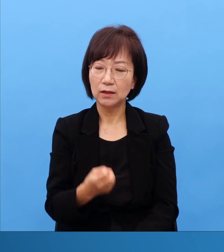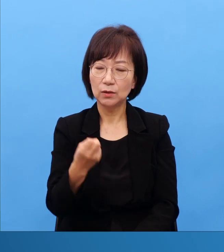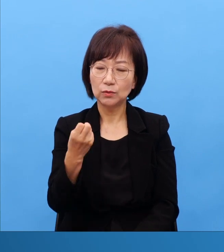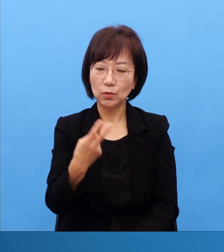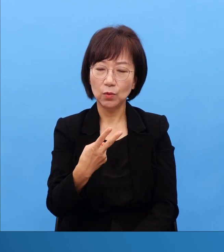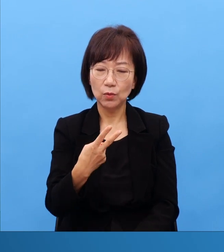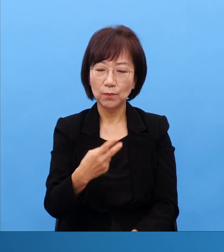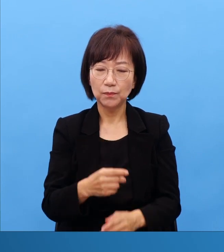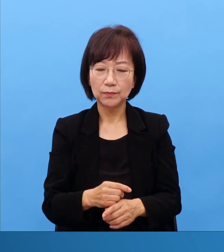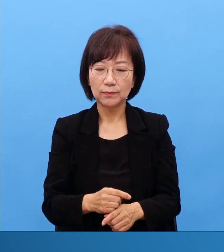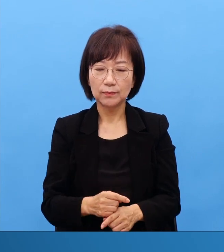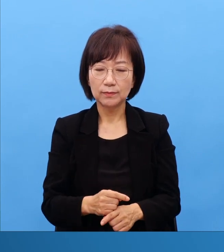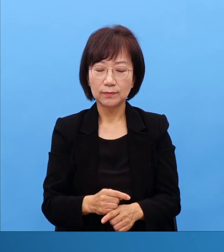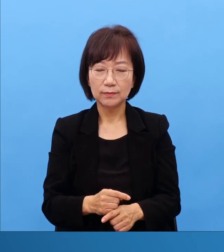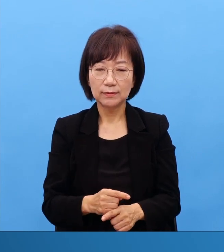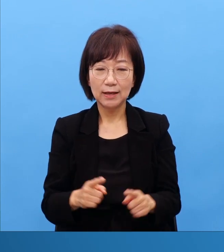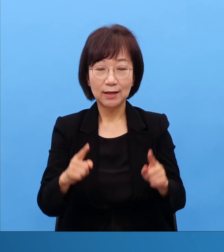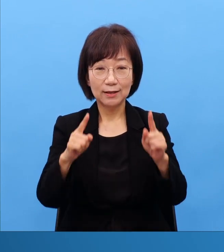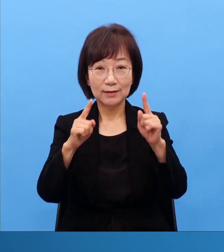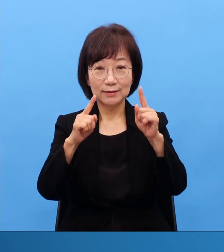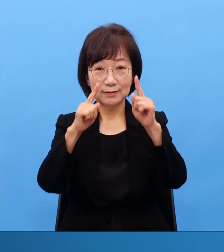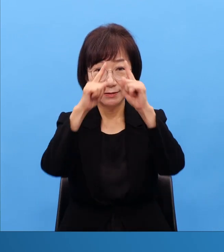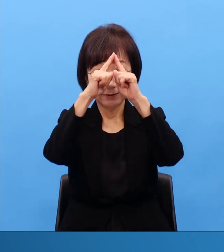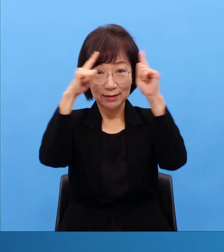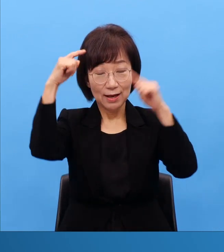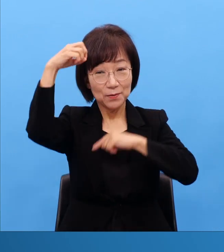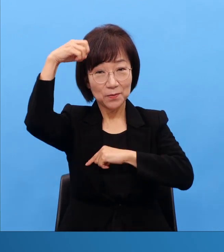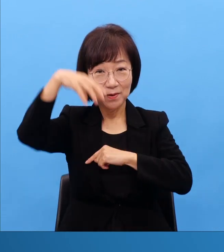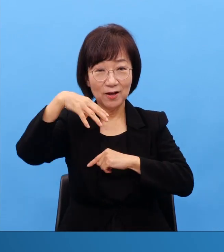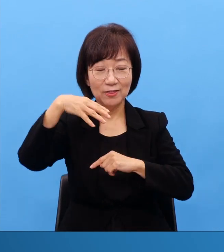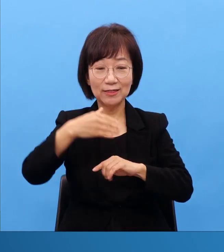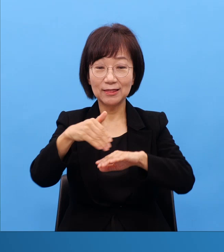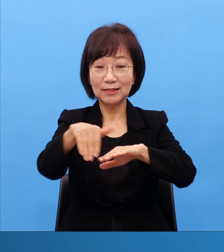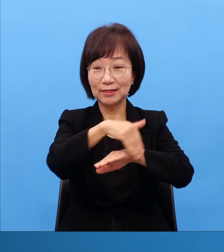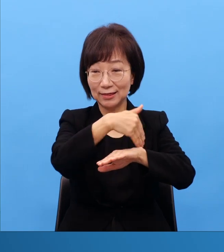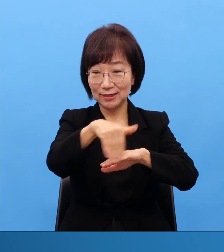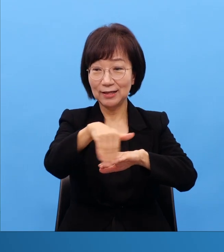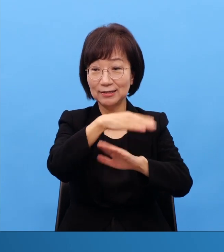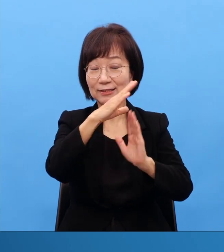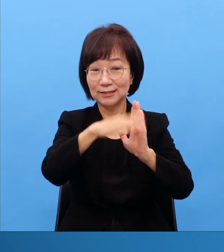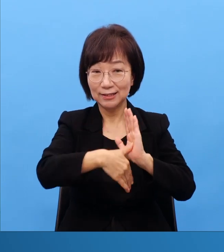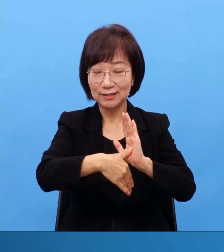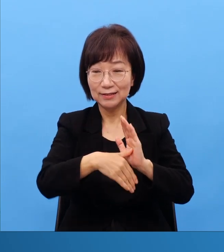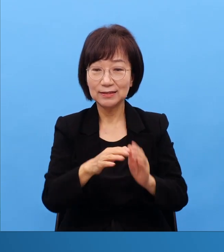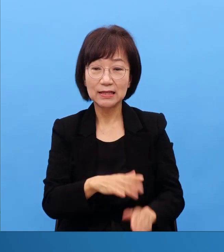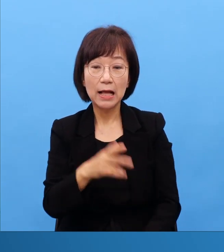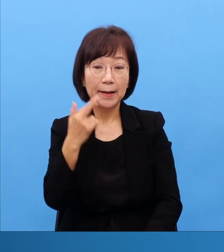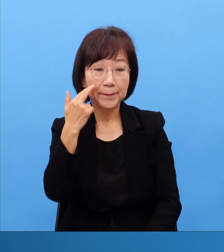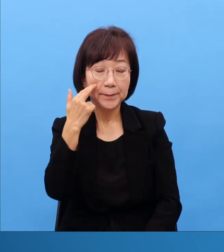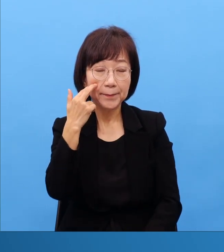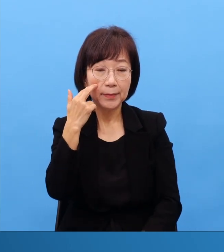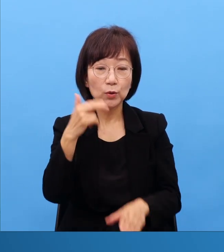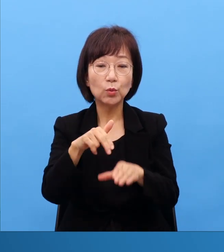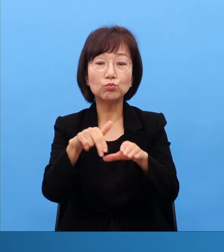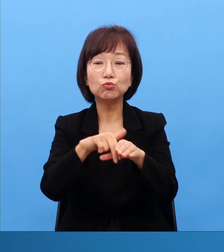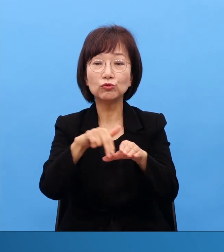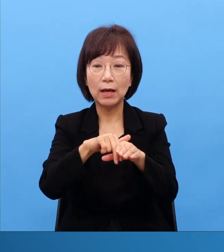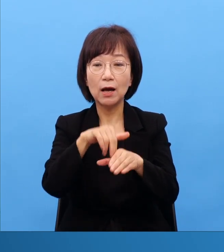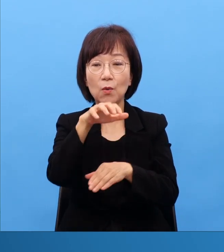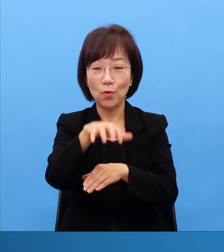대학원을 다니고 있을 때인데 그 미국 문화원에 공부하러 이렇게 미국 문화를 공부하기